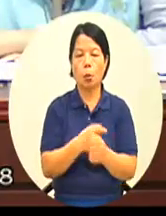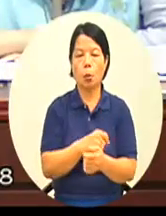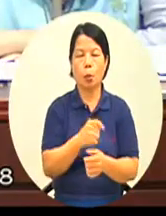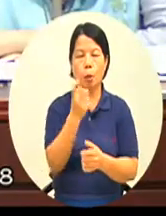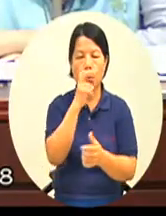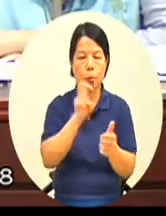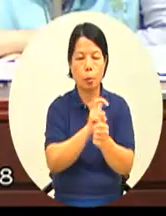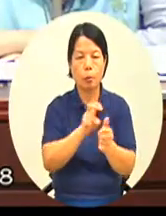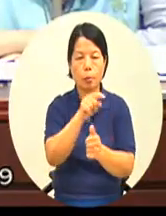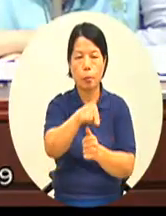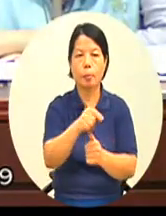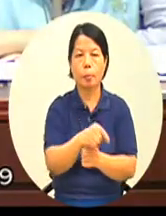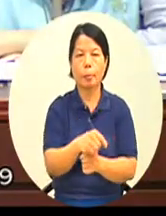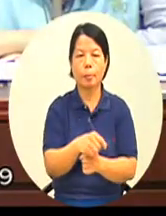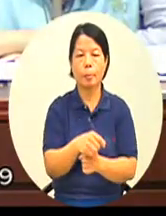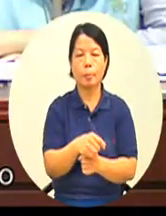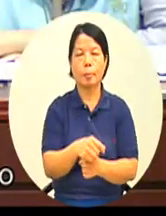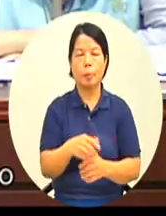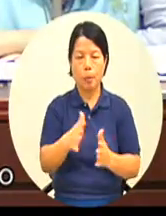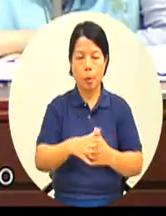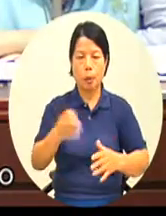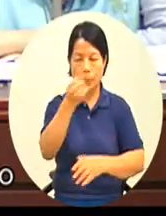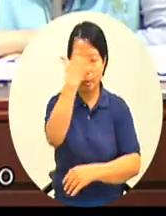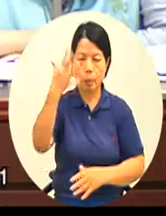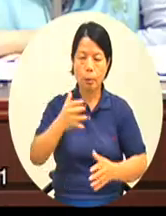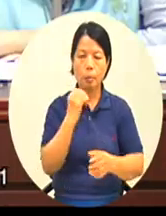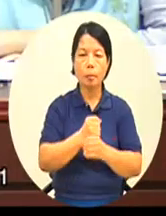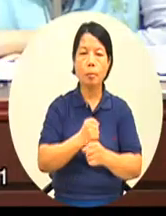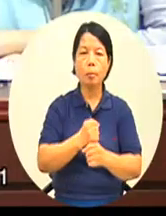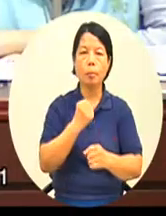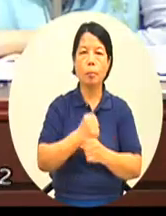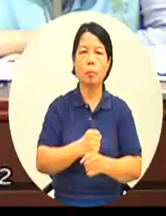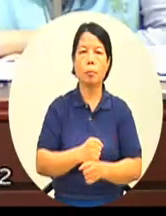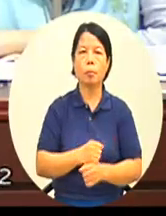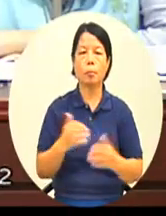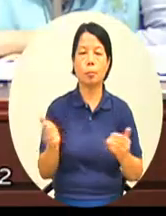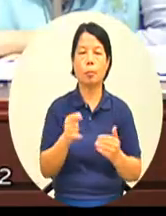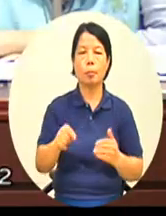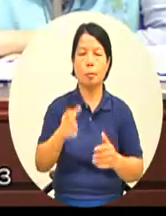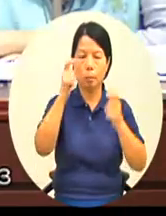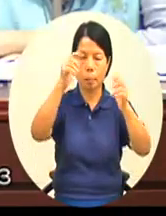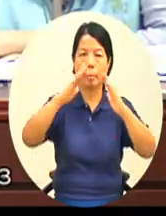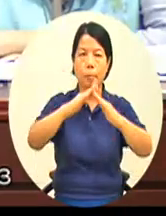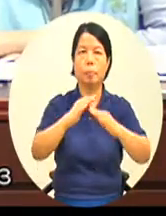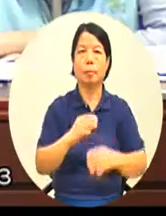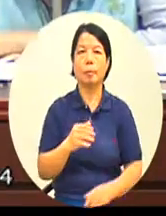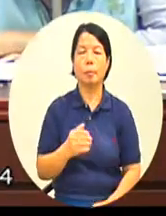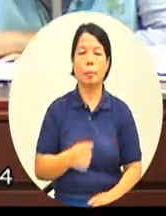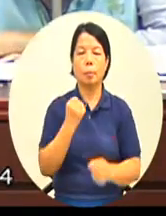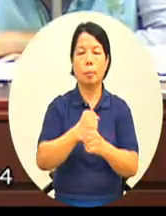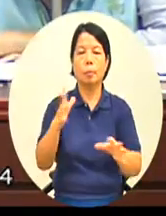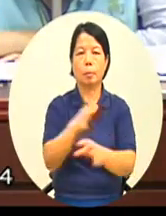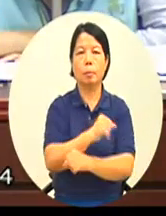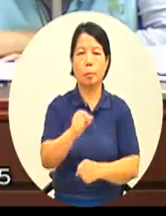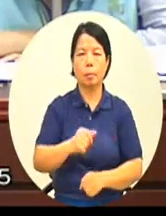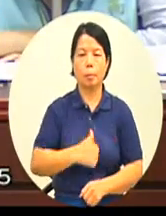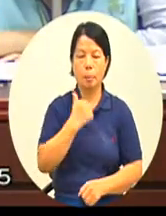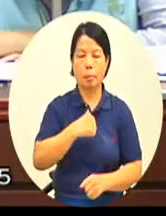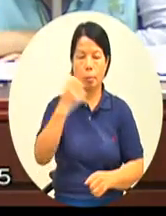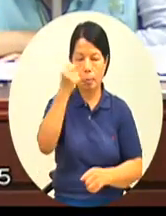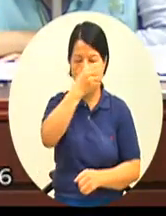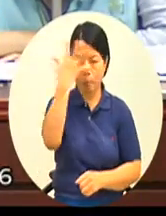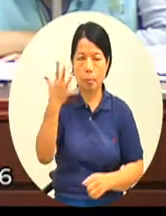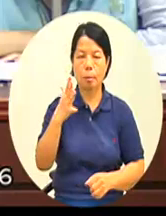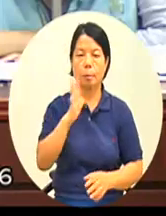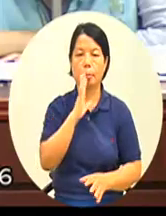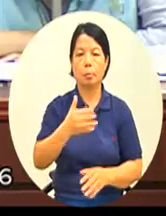的劳工。那刚刚谈到青年就业的部分，高雄市的青年就业率、失业率确实是在青年的部分是